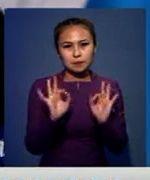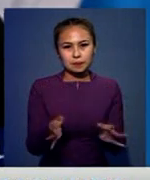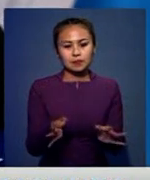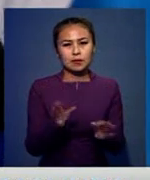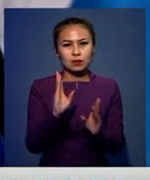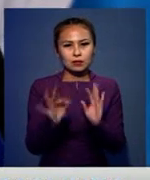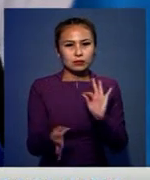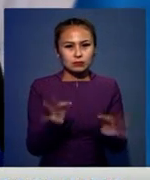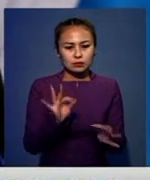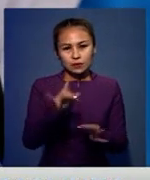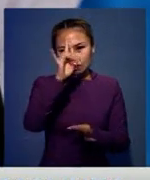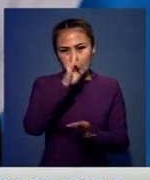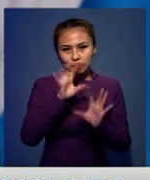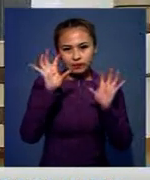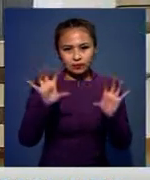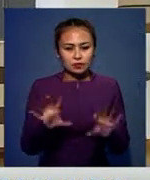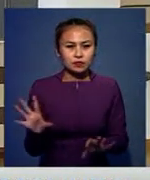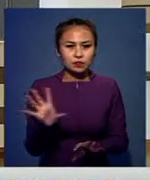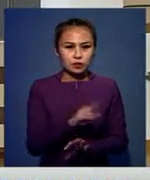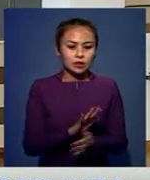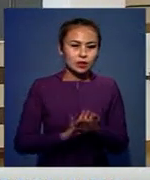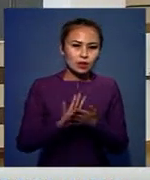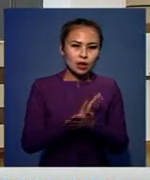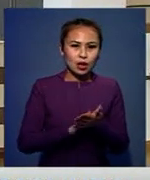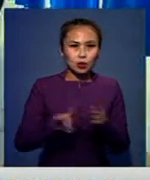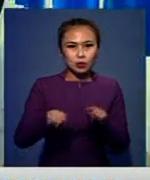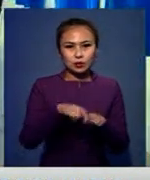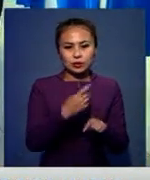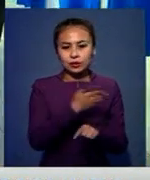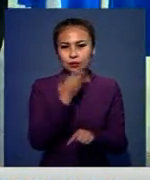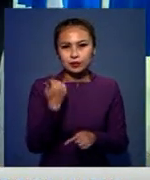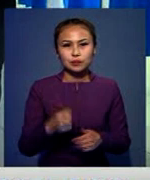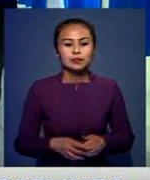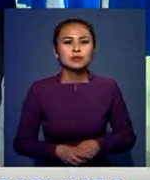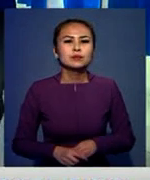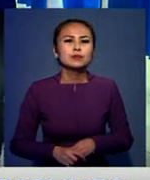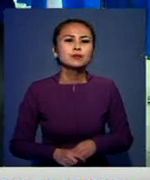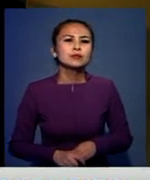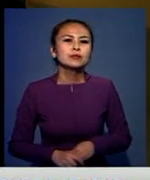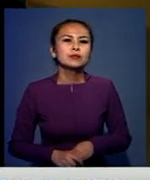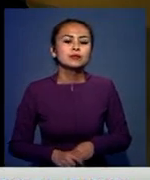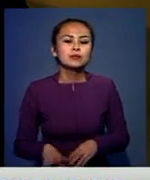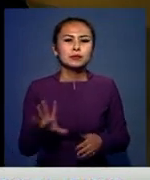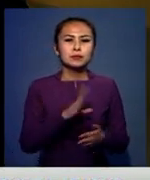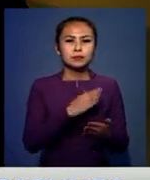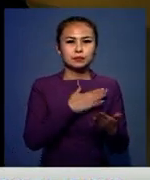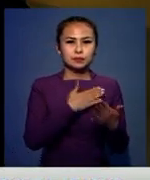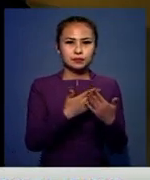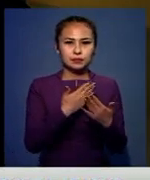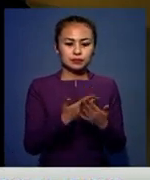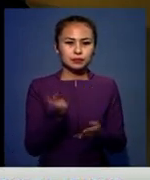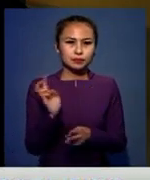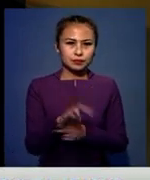де жақсы, Қазақстанның заңы бойынша өтіп жатыр. Ешқандай нарушение болмады. Сайлаушылар бір-сыдырғы белсенді келіп жатыр.